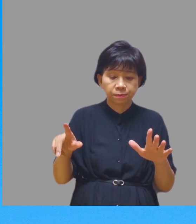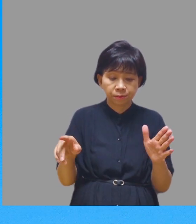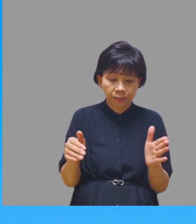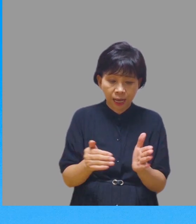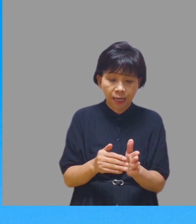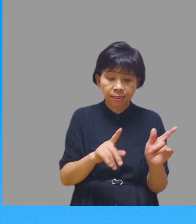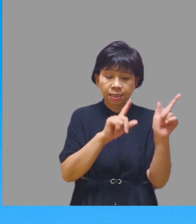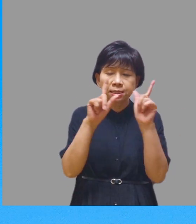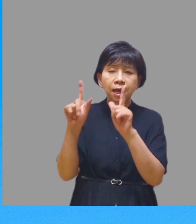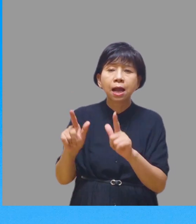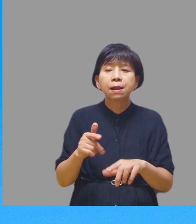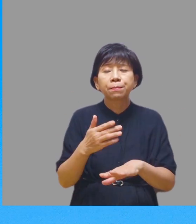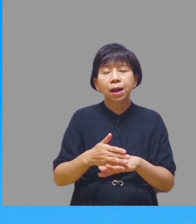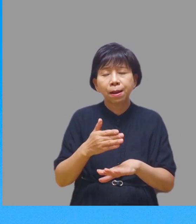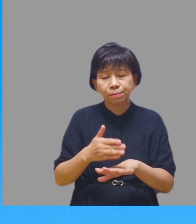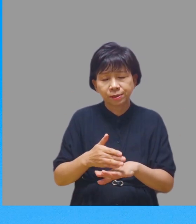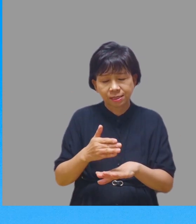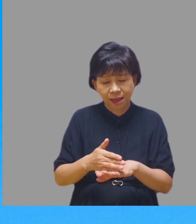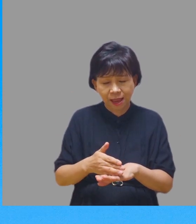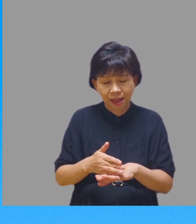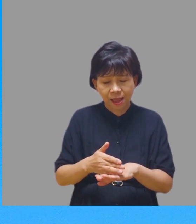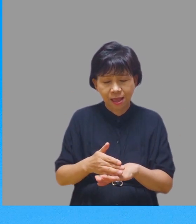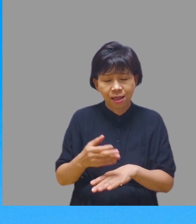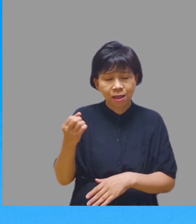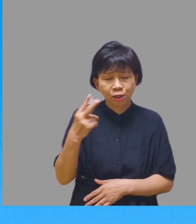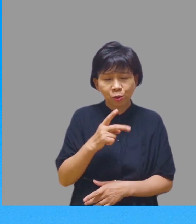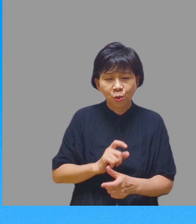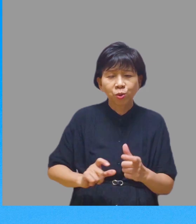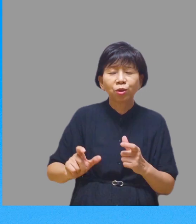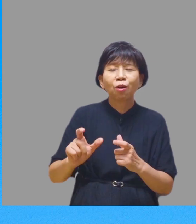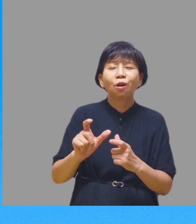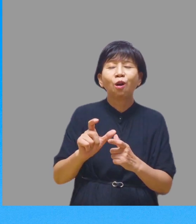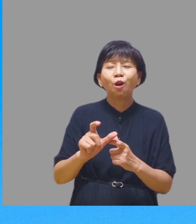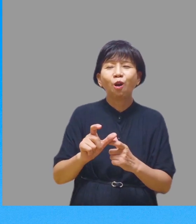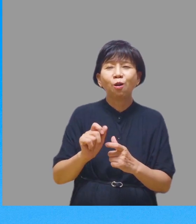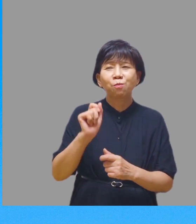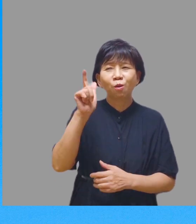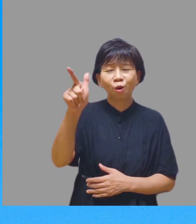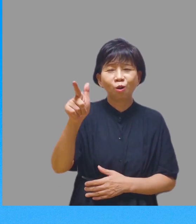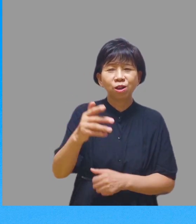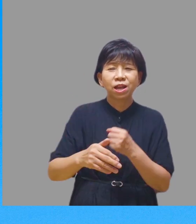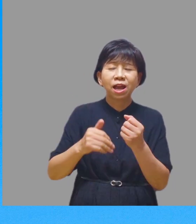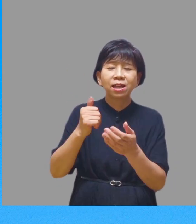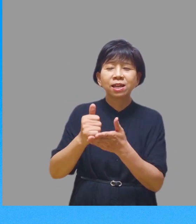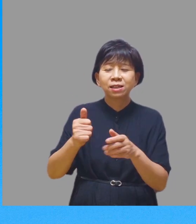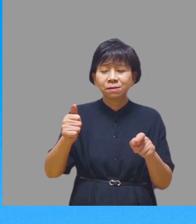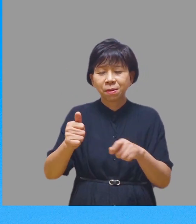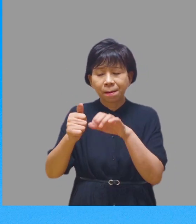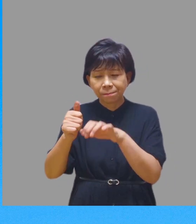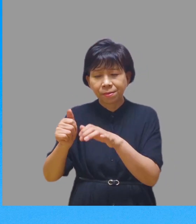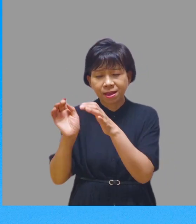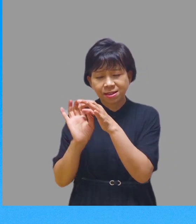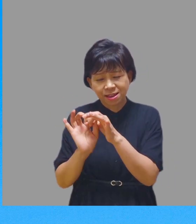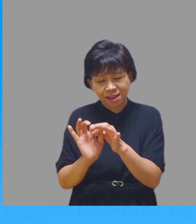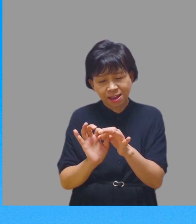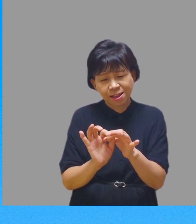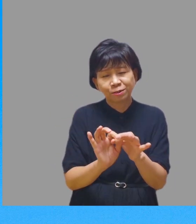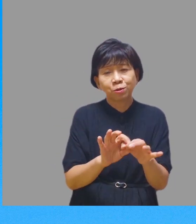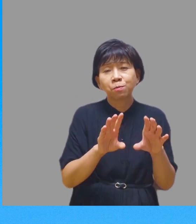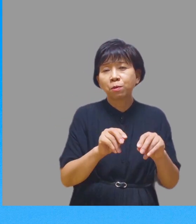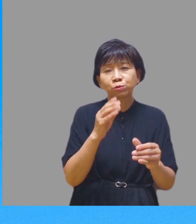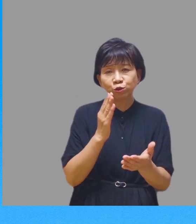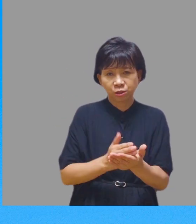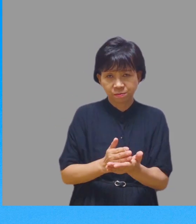붙들고 그러나 여기에 머물지 말고 더 깊이 더 멀리 더 온전히 하나님 앞에 계속해서 나아가라는 거죠. 그래서 오늘